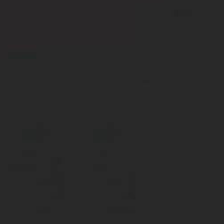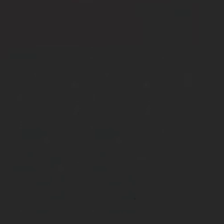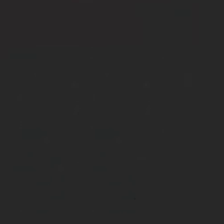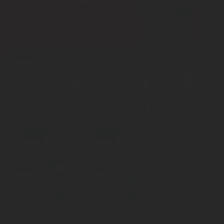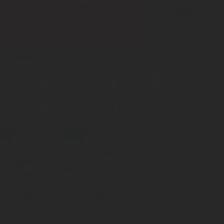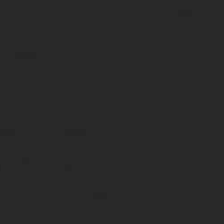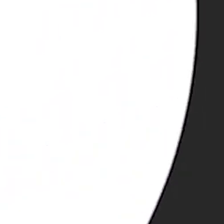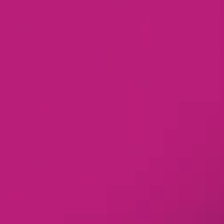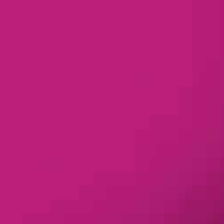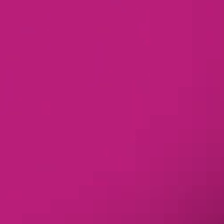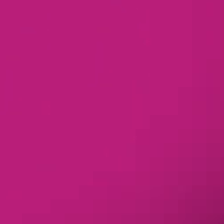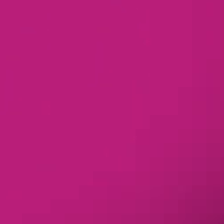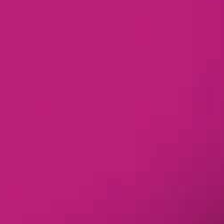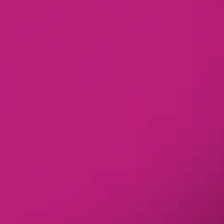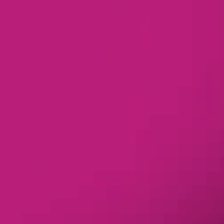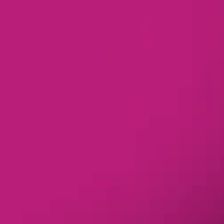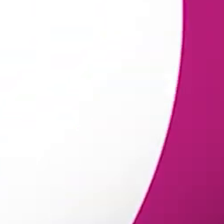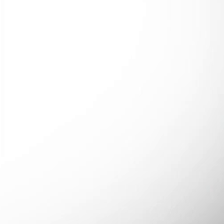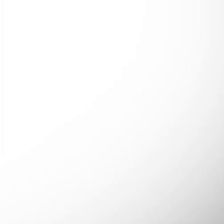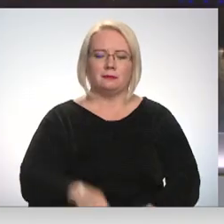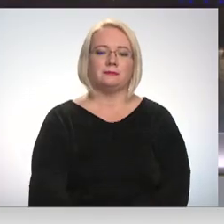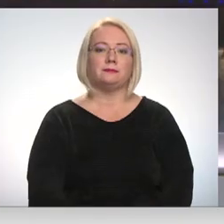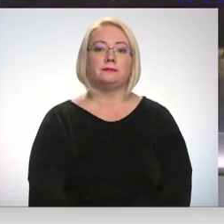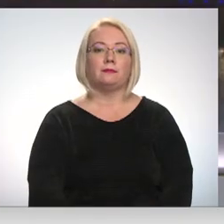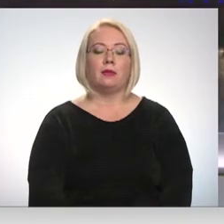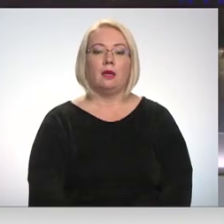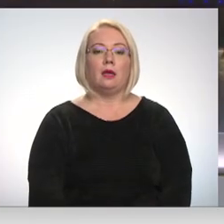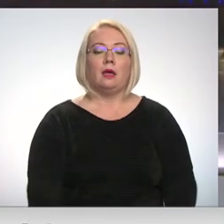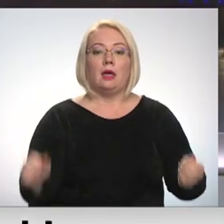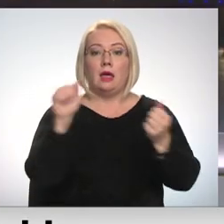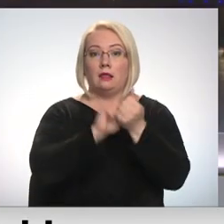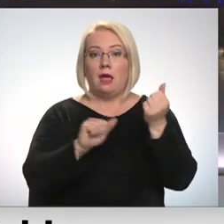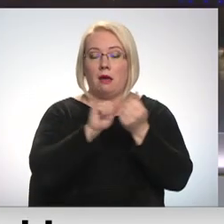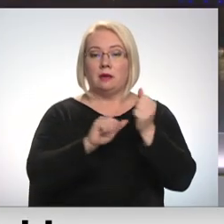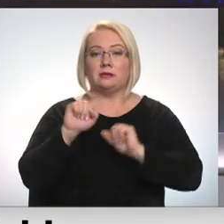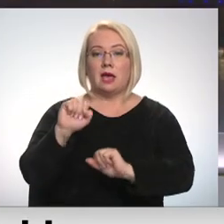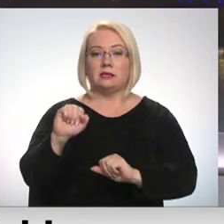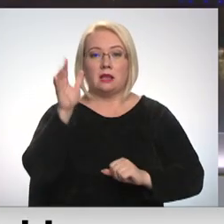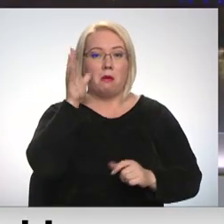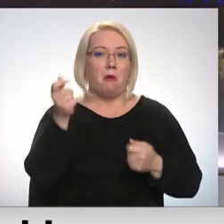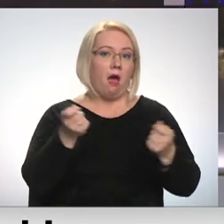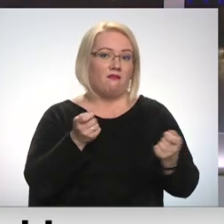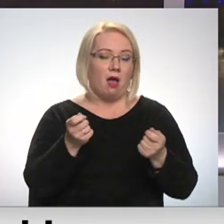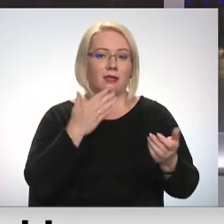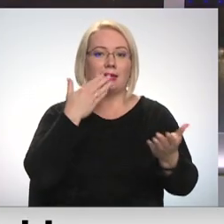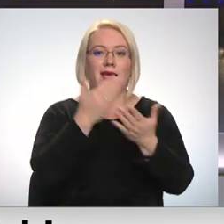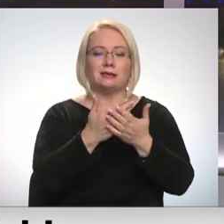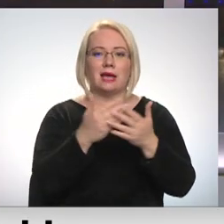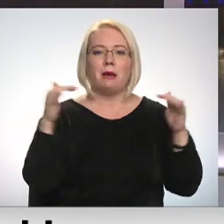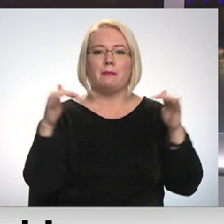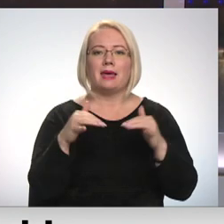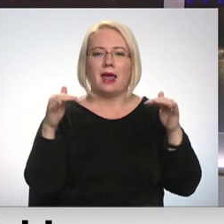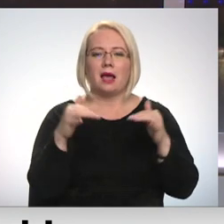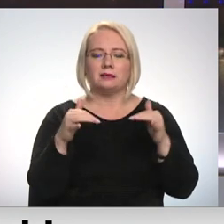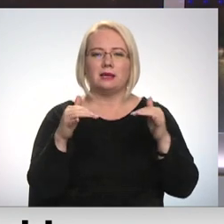Re! Viss ēters ir te! Dabas aizsardzības pārvalde iesaka veidot migrācijas koridorus